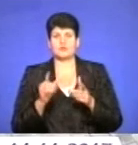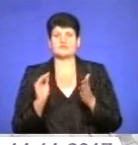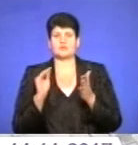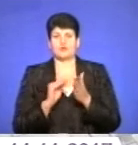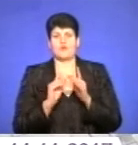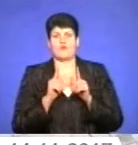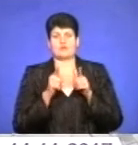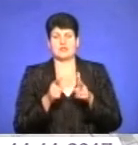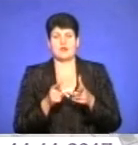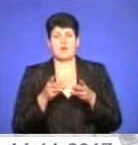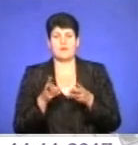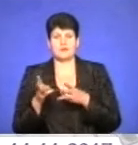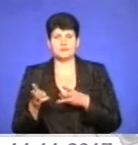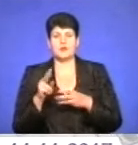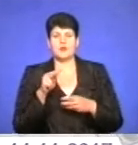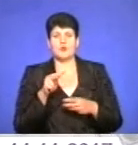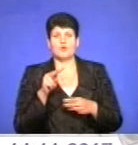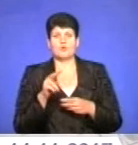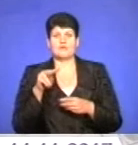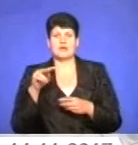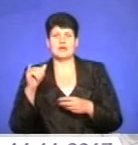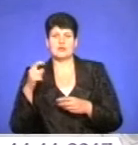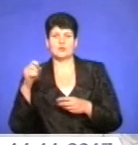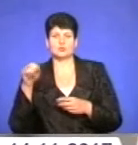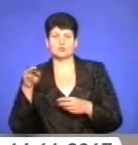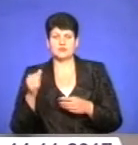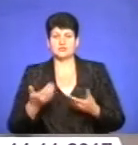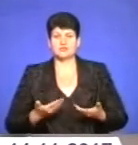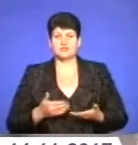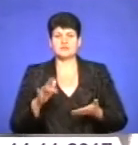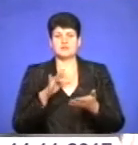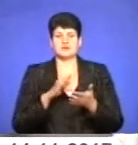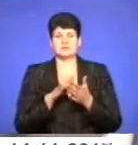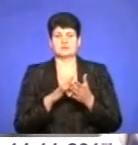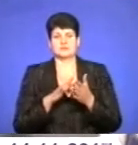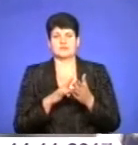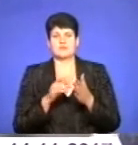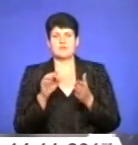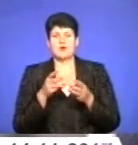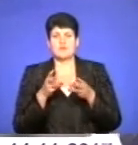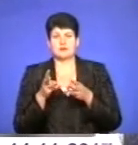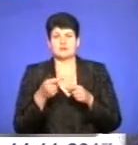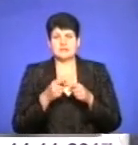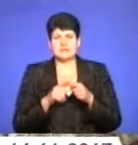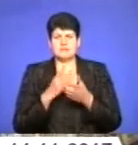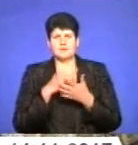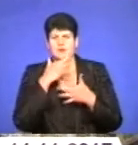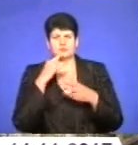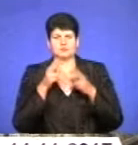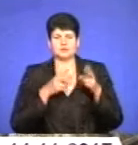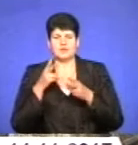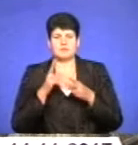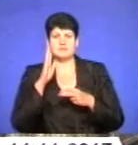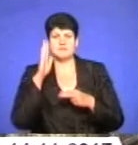опалення. Любов Ліхута з 91-го року живе в будинку з централізованим опаленням. На таку систему має чимало скарг, тому